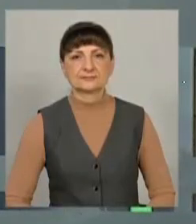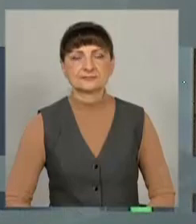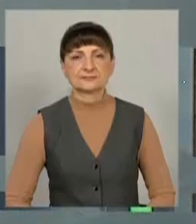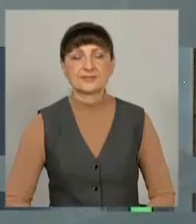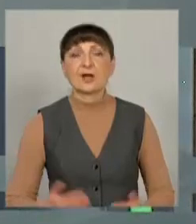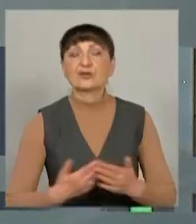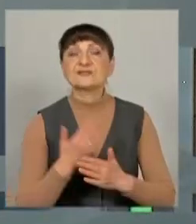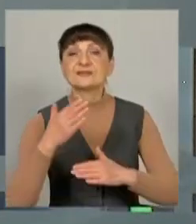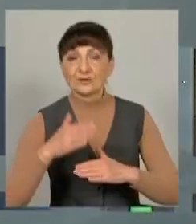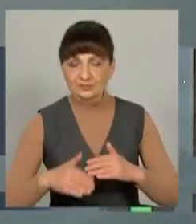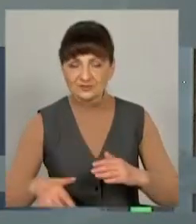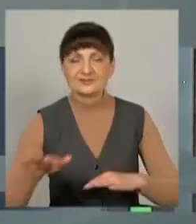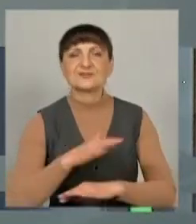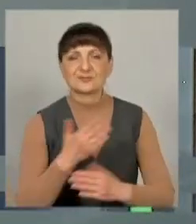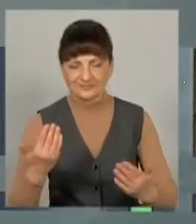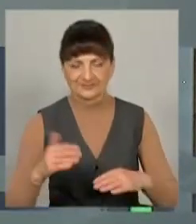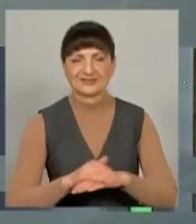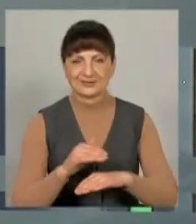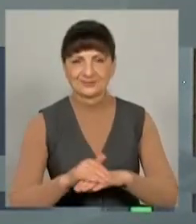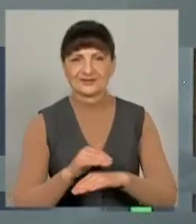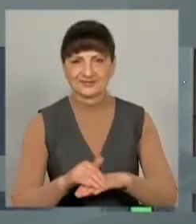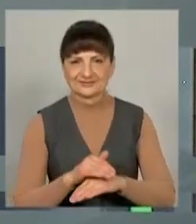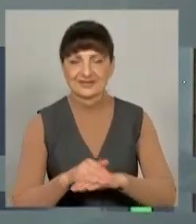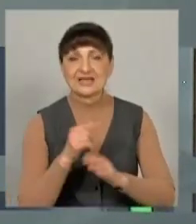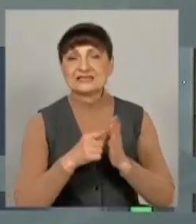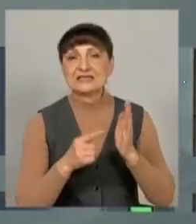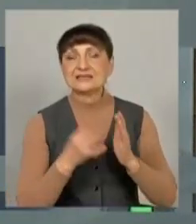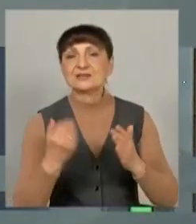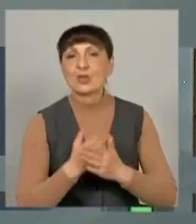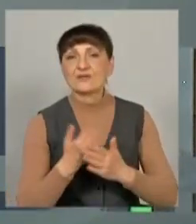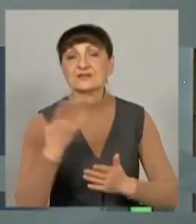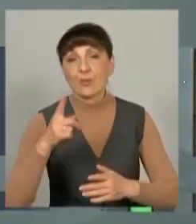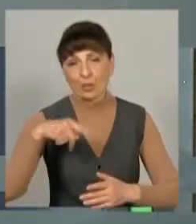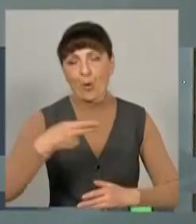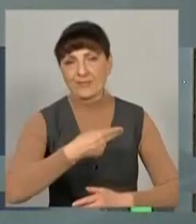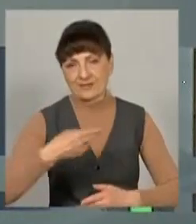На этом наш выпуск завершен. Спасибо, что были с нами. Делитесь интересными новостями